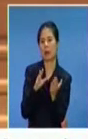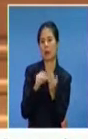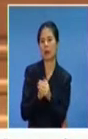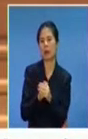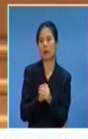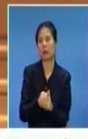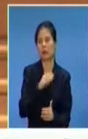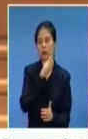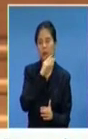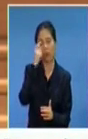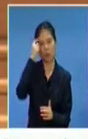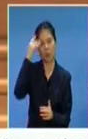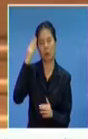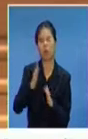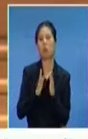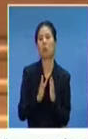แน่ๆเอ่ย